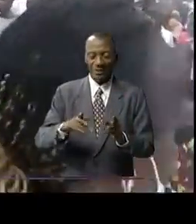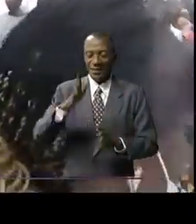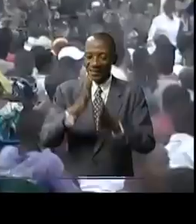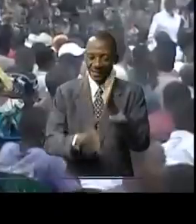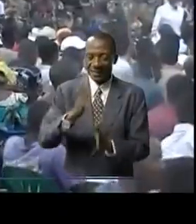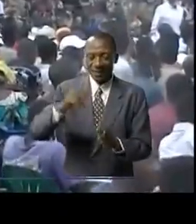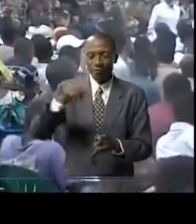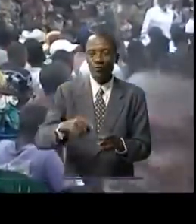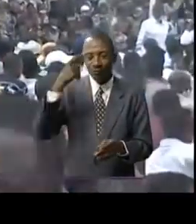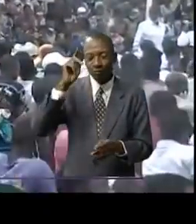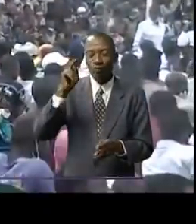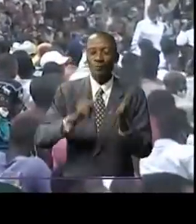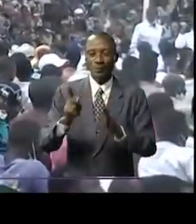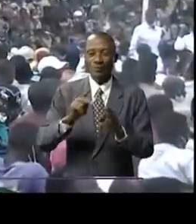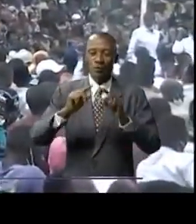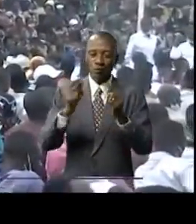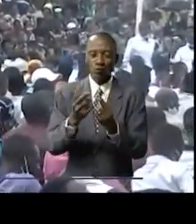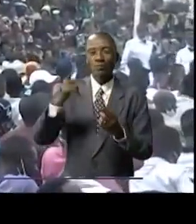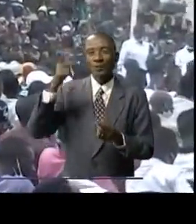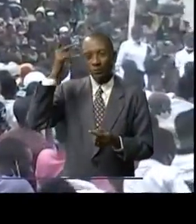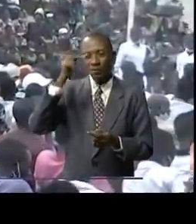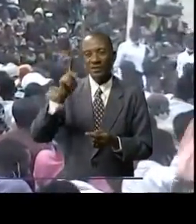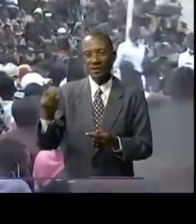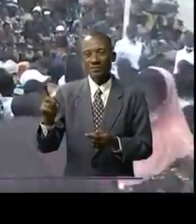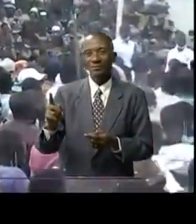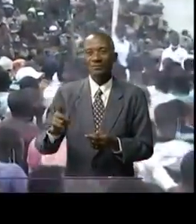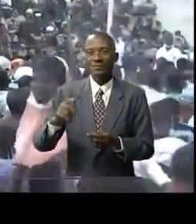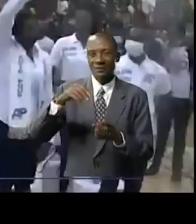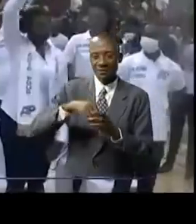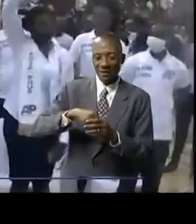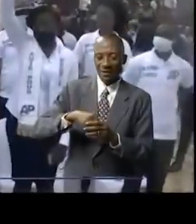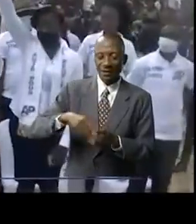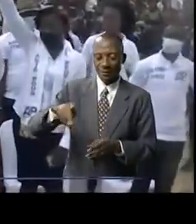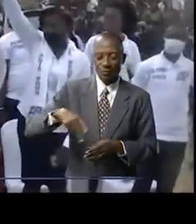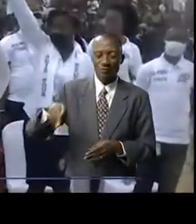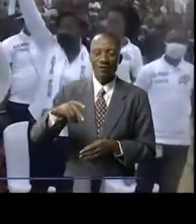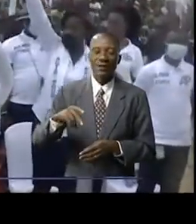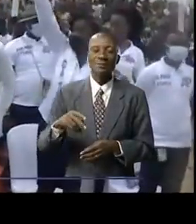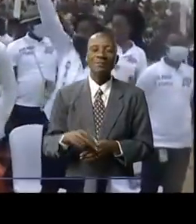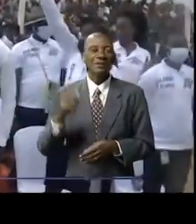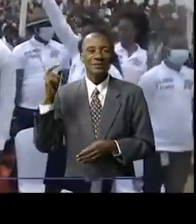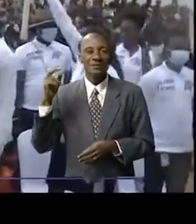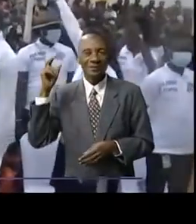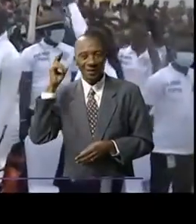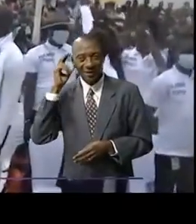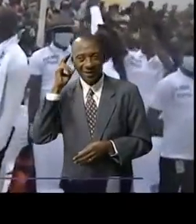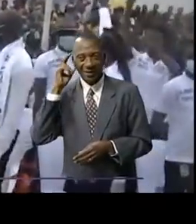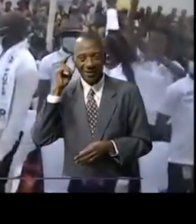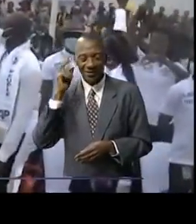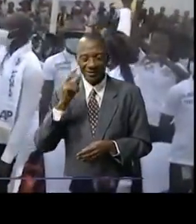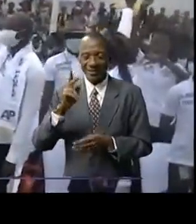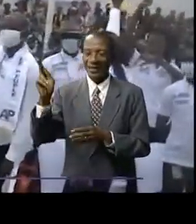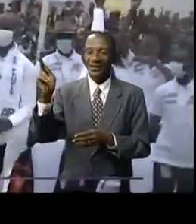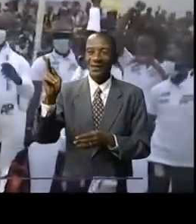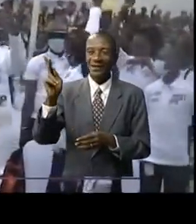samedi octobre 2021 au chef-lieu de la province du Kasaï central à Kananga au Stadium de l'Espoir. Devant